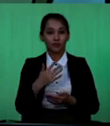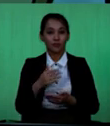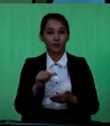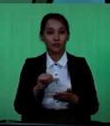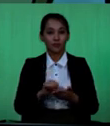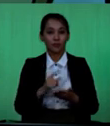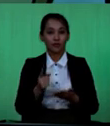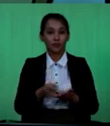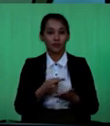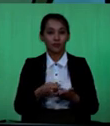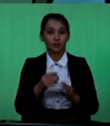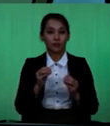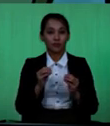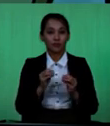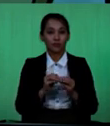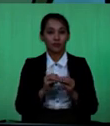156-sahifadagi